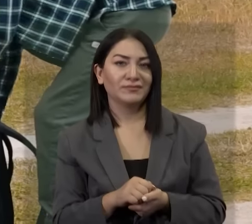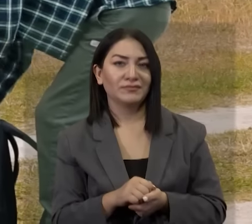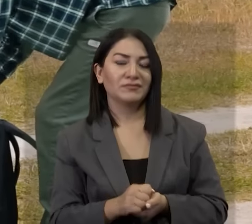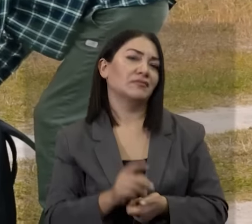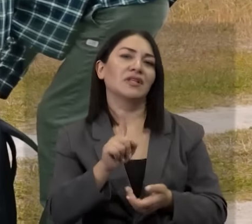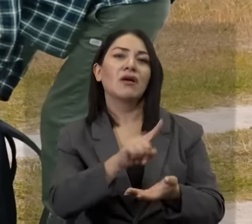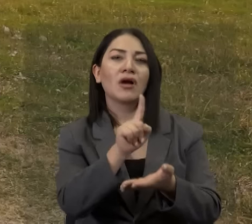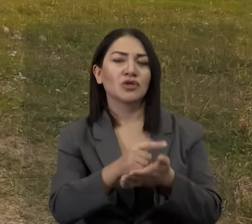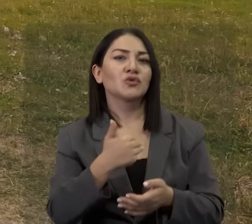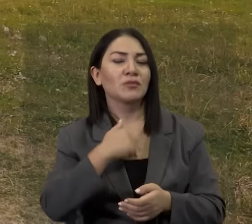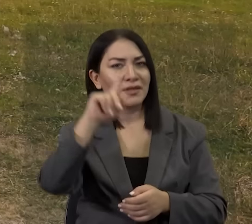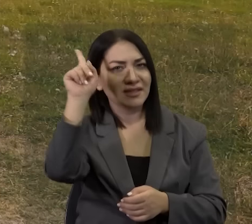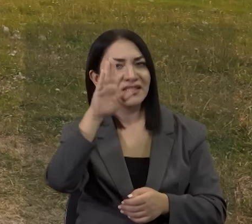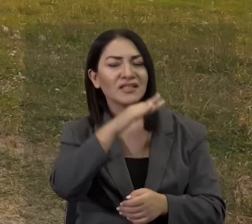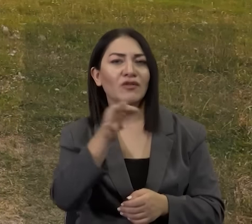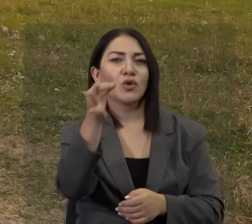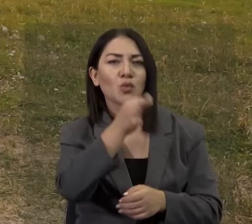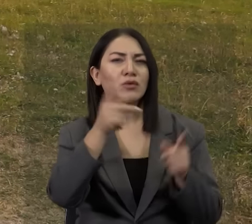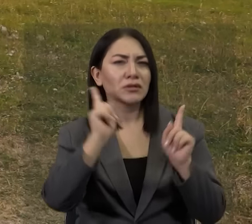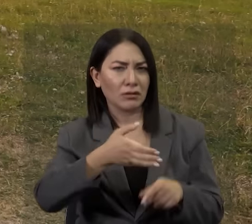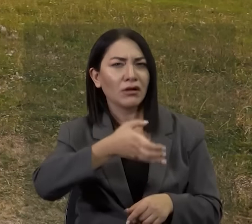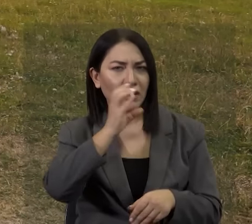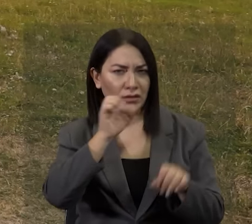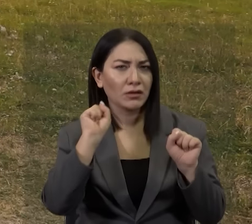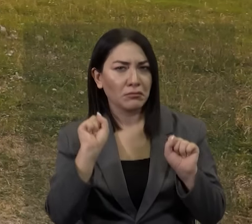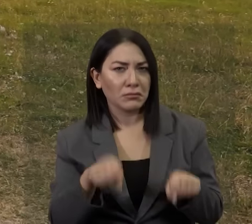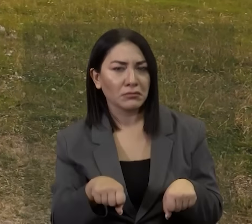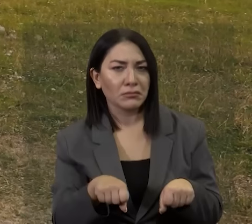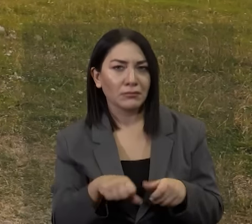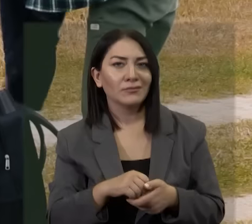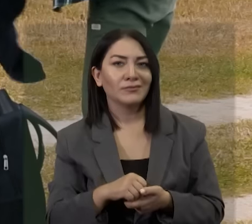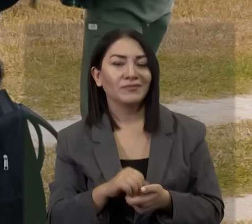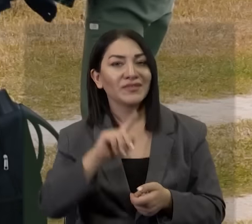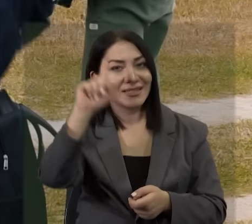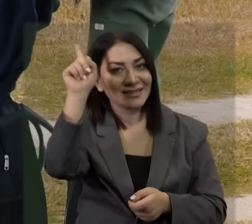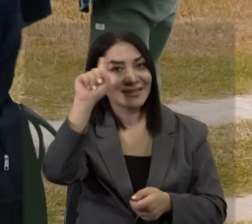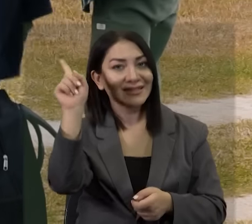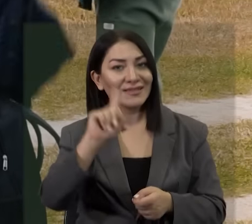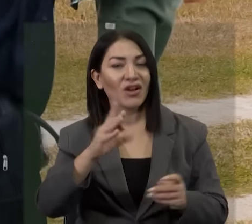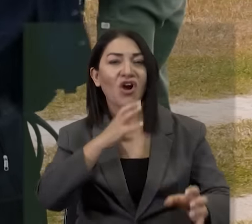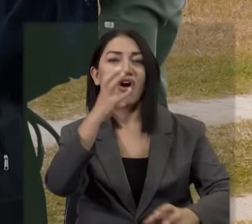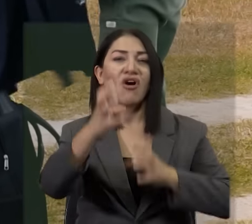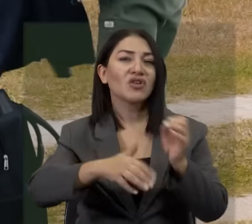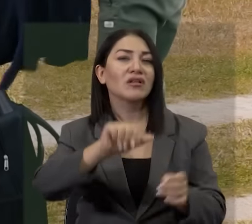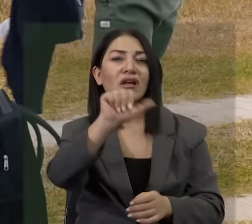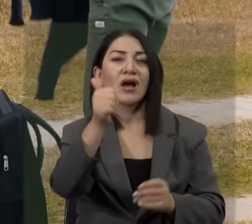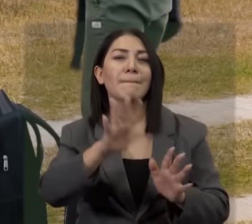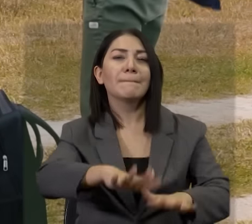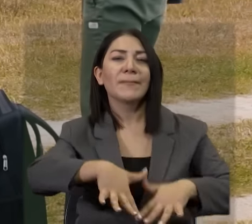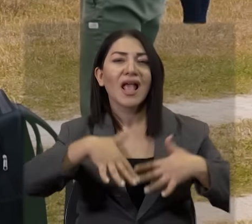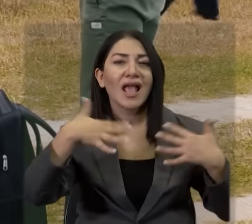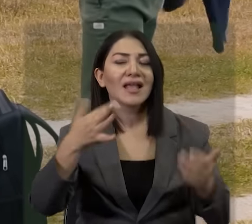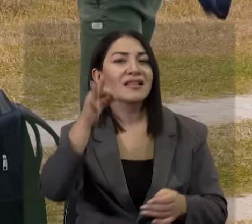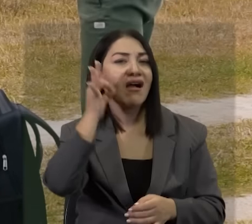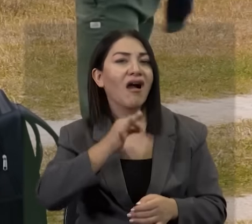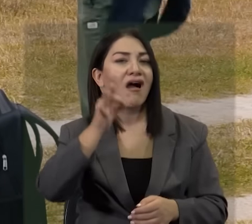Մրսկաններ։ Երեխեք, բայց մի հարց։ Սևանի ջուրը իսկապես խմելու է։ Երեխեք, Սևանը